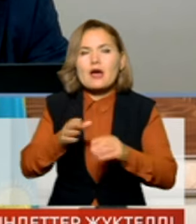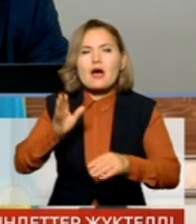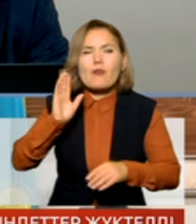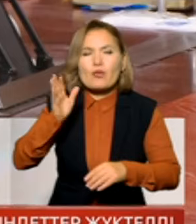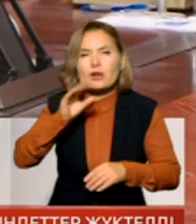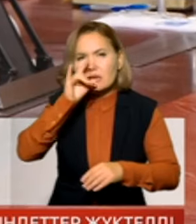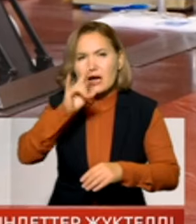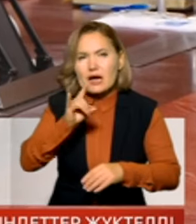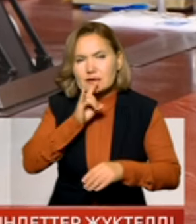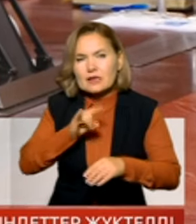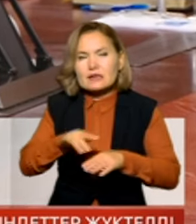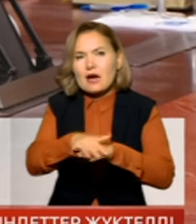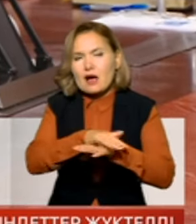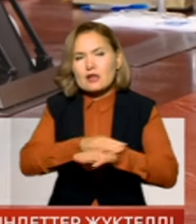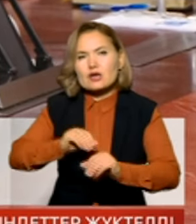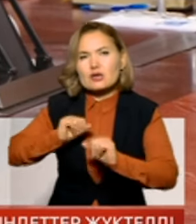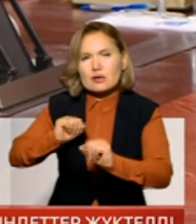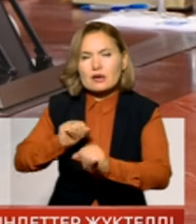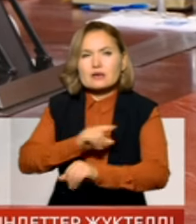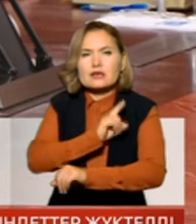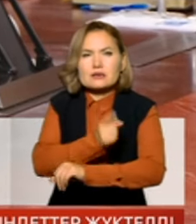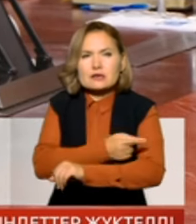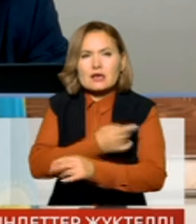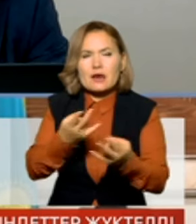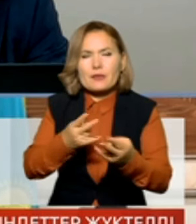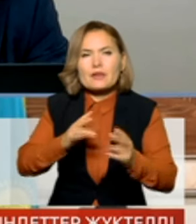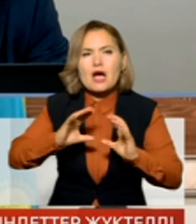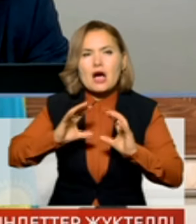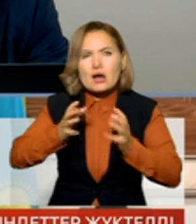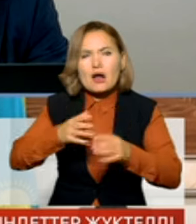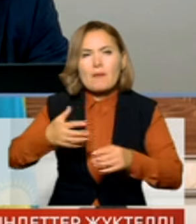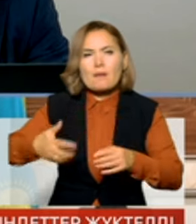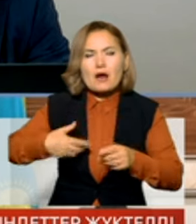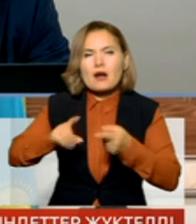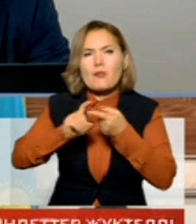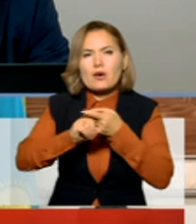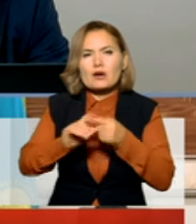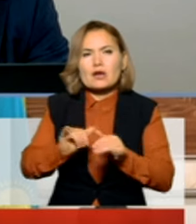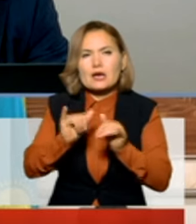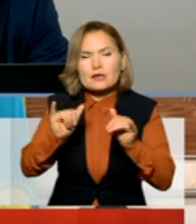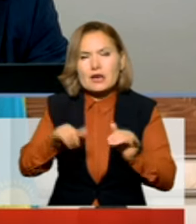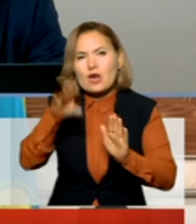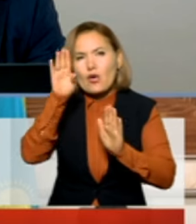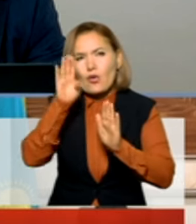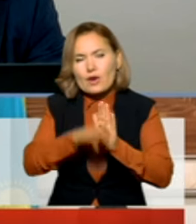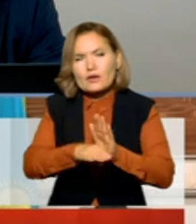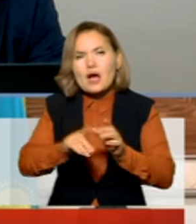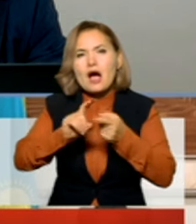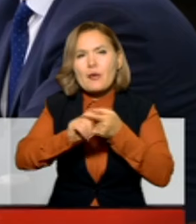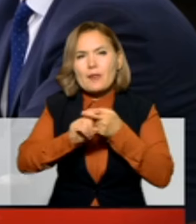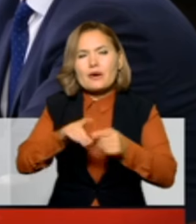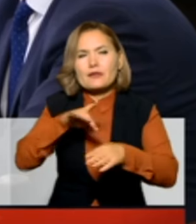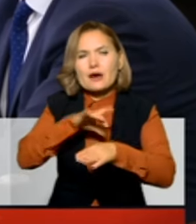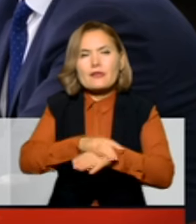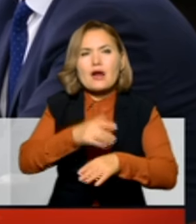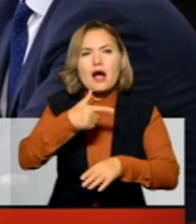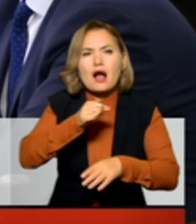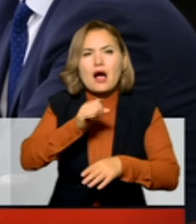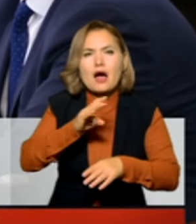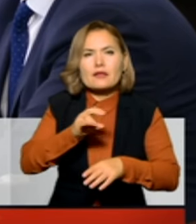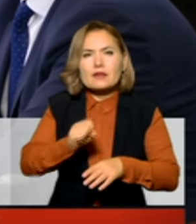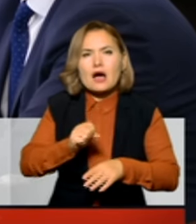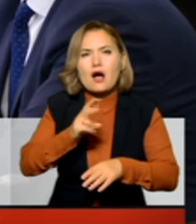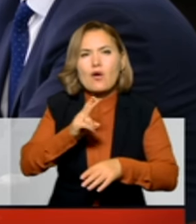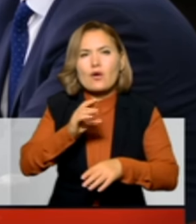суға болмайды, деді премьер-министр. Себебі жаһанда маймыл шешегі өршіп келеді. Эпидемиялық ахуал әсіресе Гана, Конго,